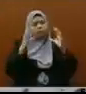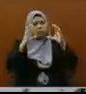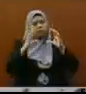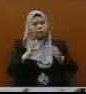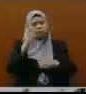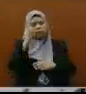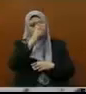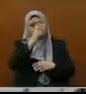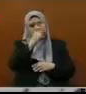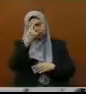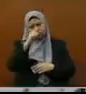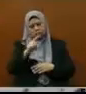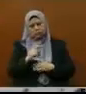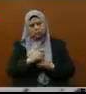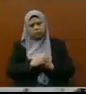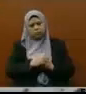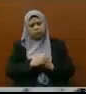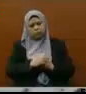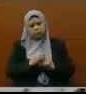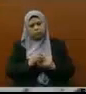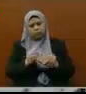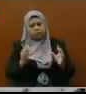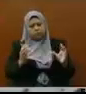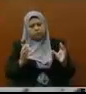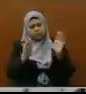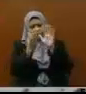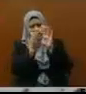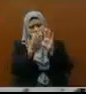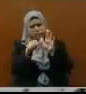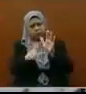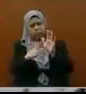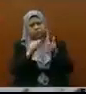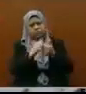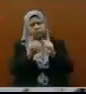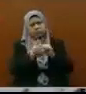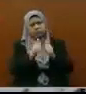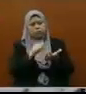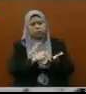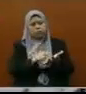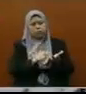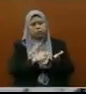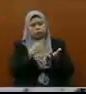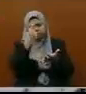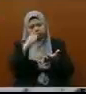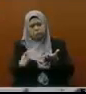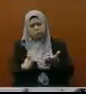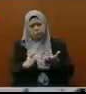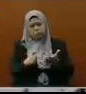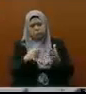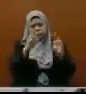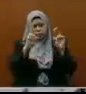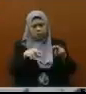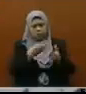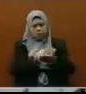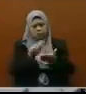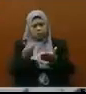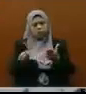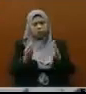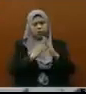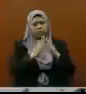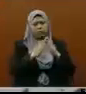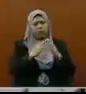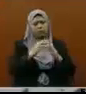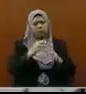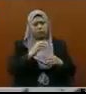kerajaan ingin mengatasi masalah-masalah ini dalam pemilikan rumah-rumah idaman yang telah